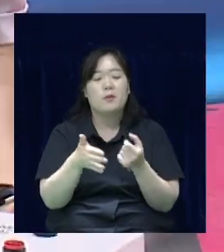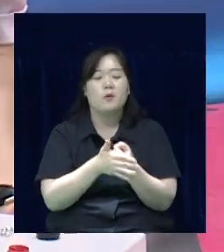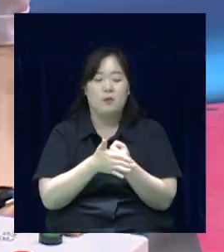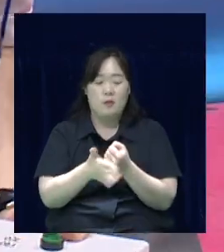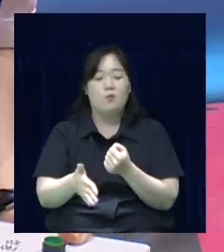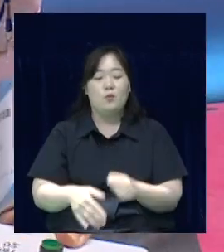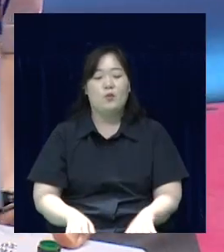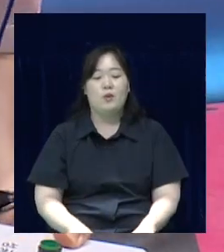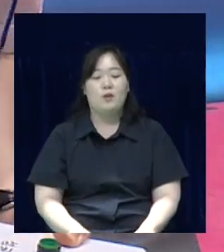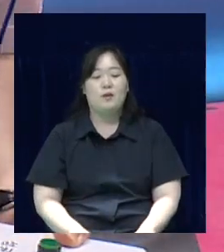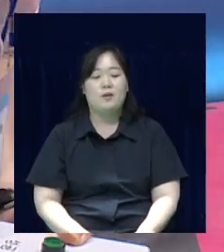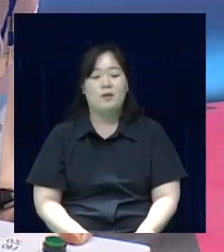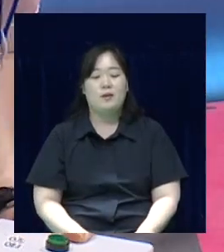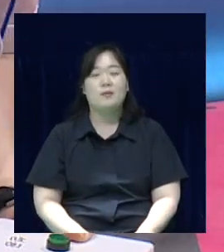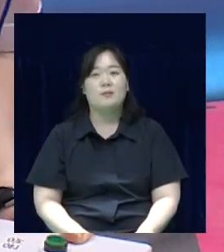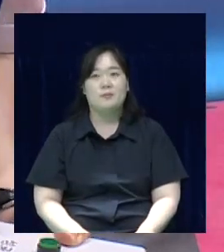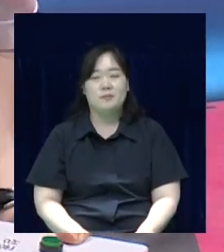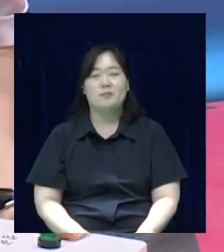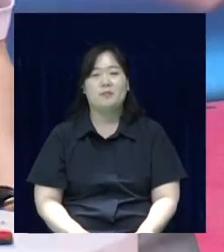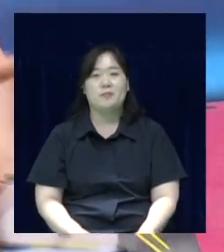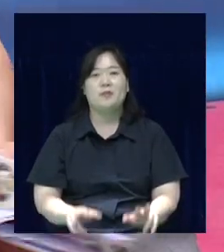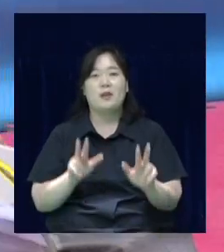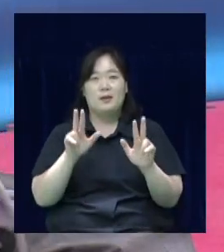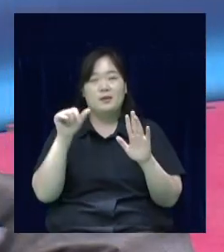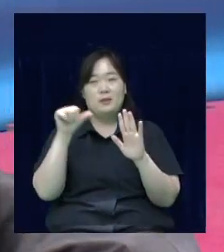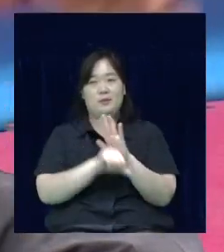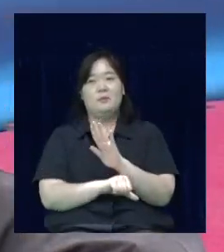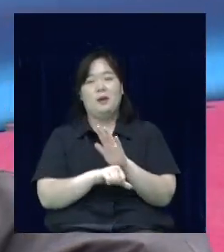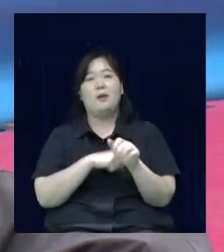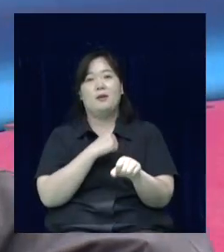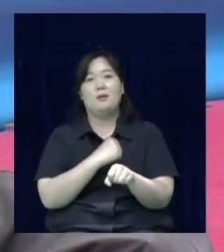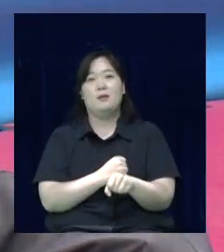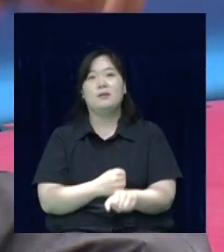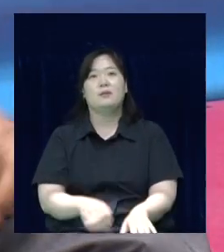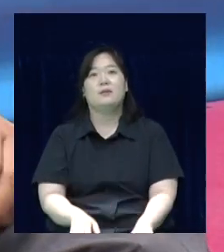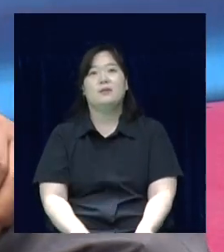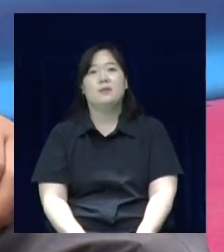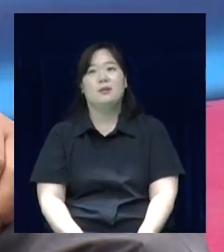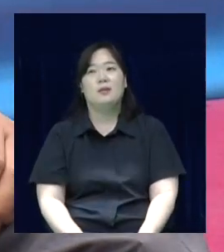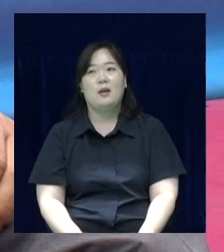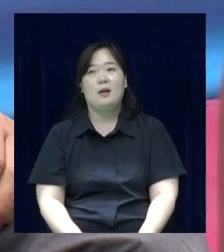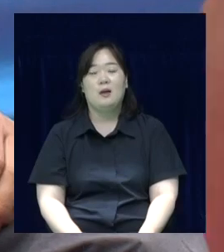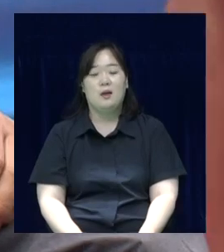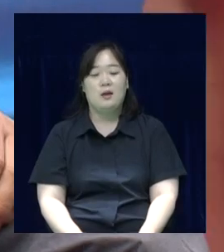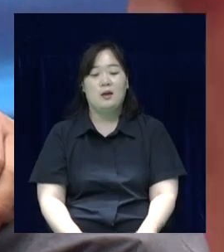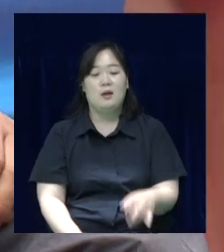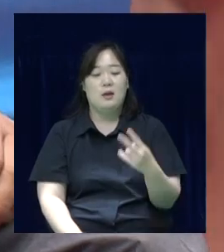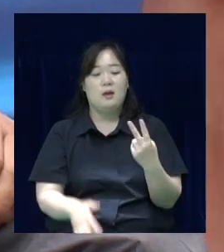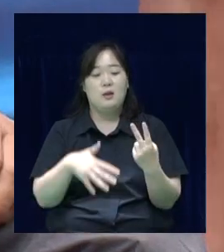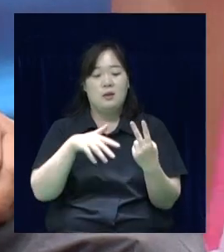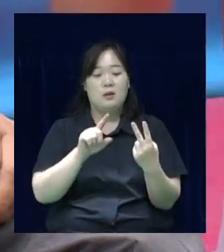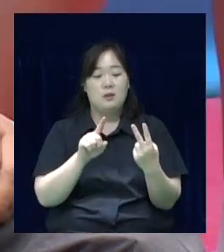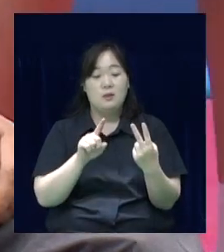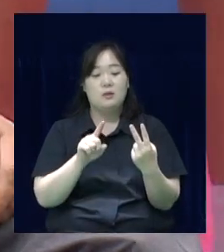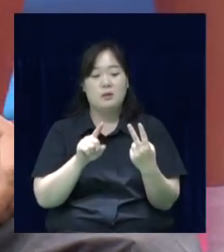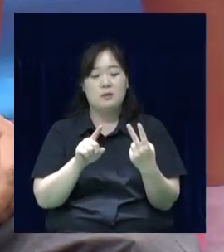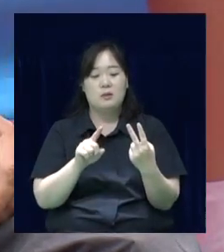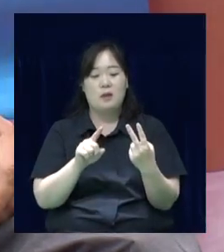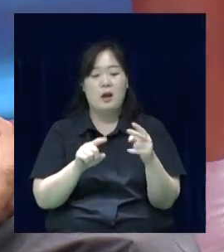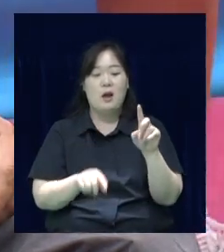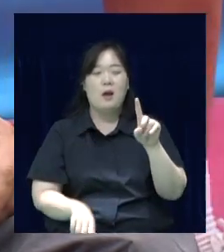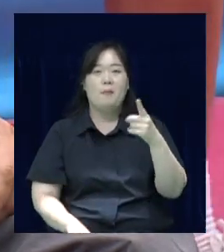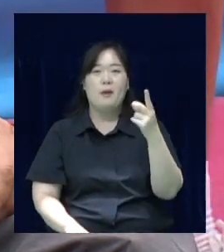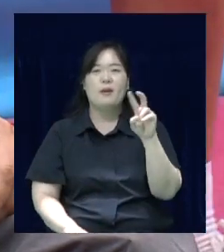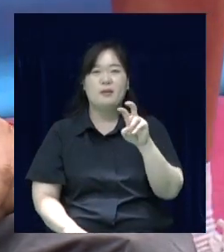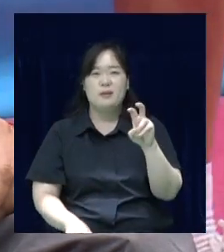또 계속해서 정확하게 짚어주고 계시는 현재 상황입니다. 자, 이렇게 되면서 박정훈 선수 2차 시도 120kg 실패로